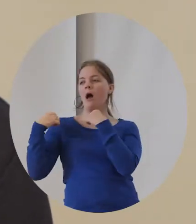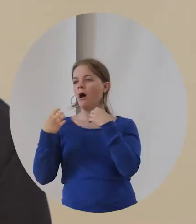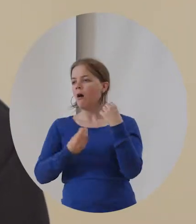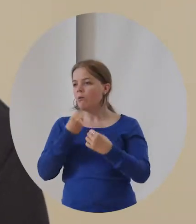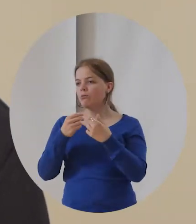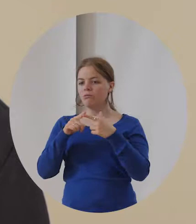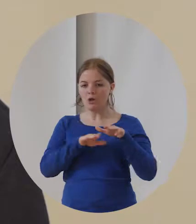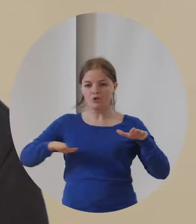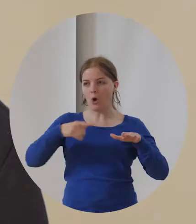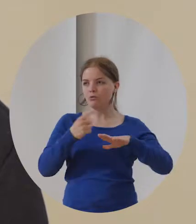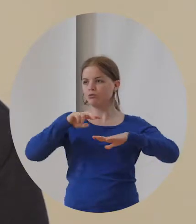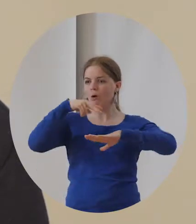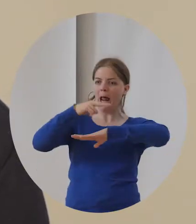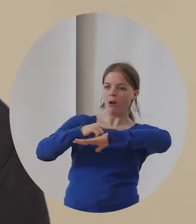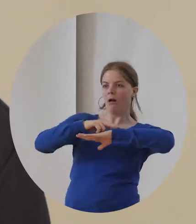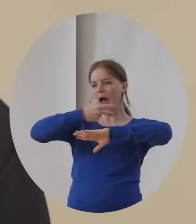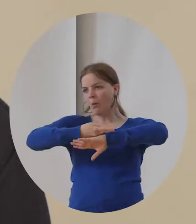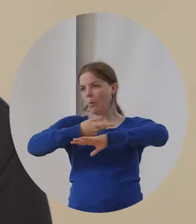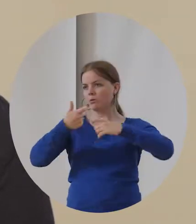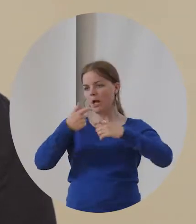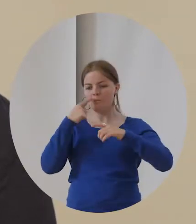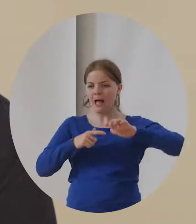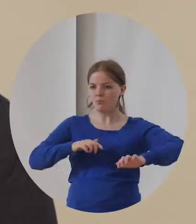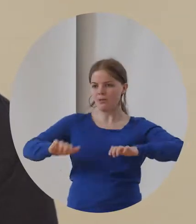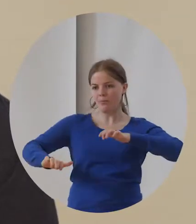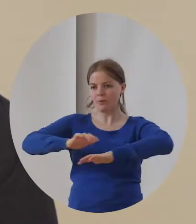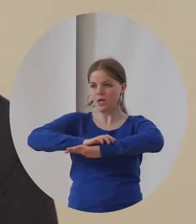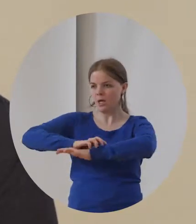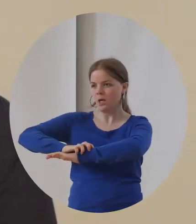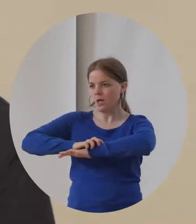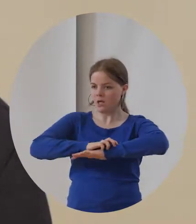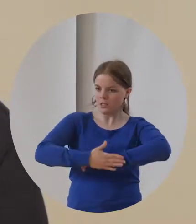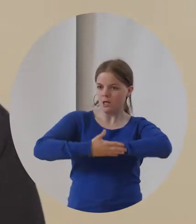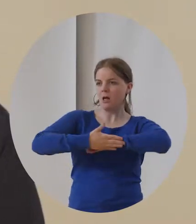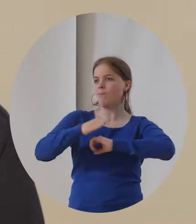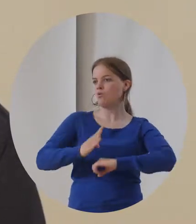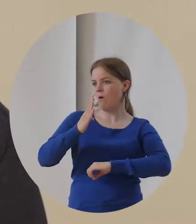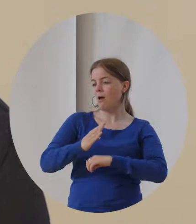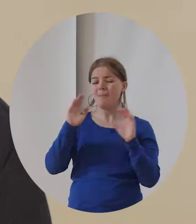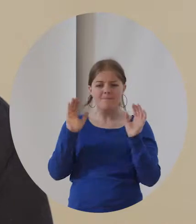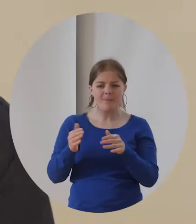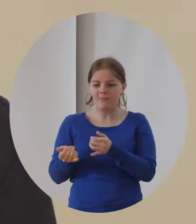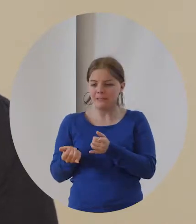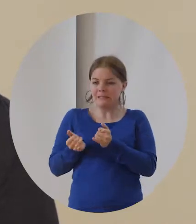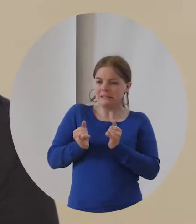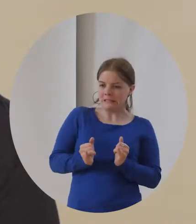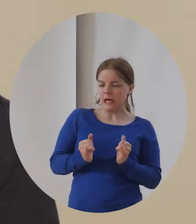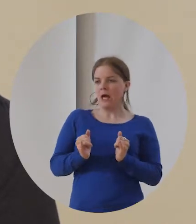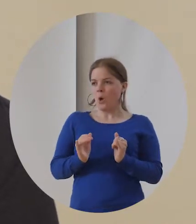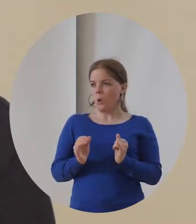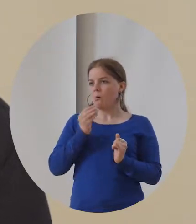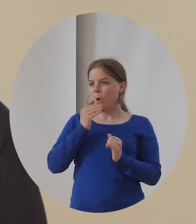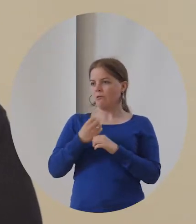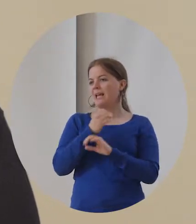la recherche d'appui vraiment importante. Ils vont chercher, même une fois que la position assise est acquise,